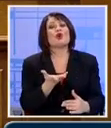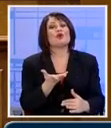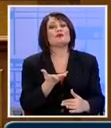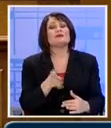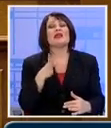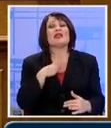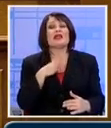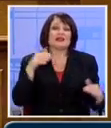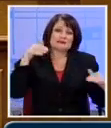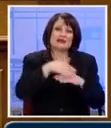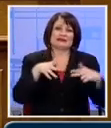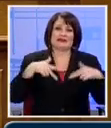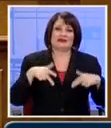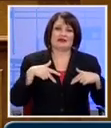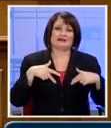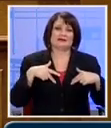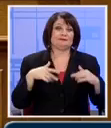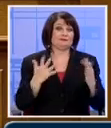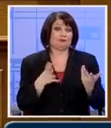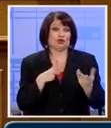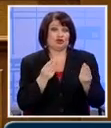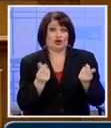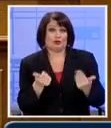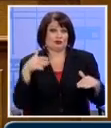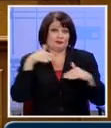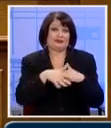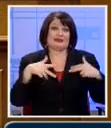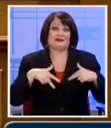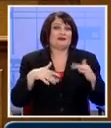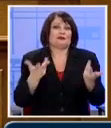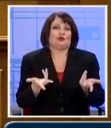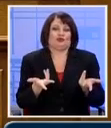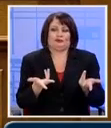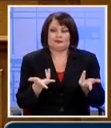Γιατί θέλετε να μας ρίξετε. Και πώς θέλετε να μας ρίξετε, κύριε Τσίπρα?